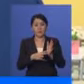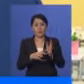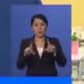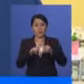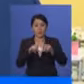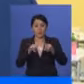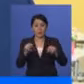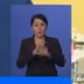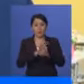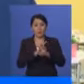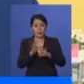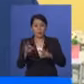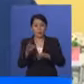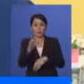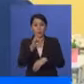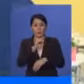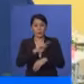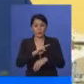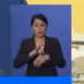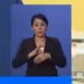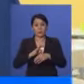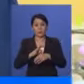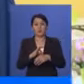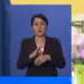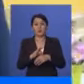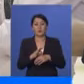жақсы жөндеу жұмыстарынан өткізілді.